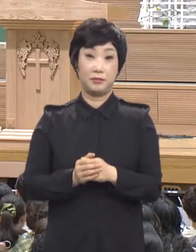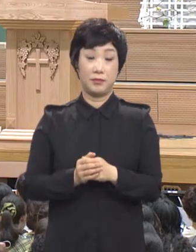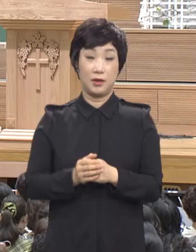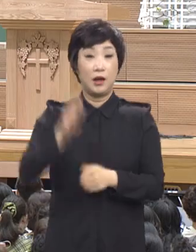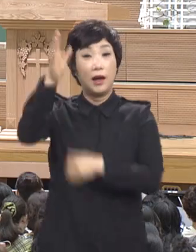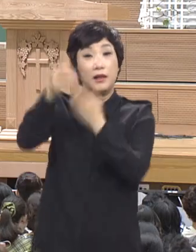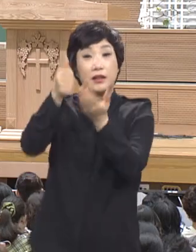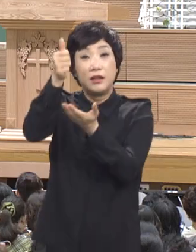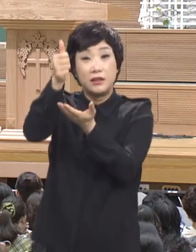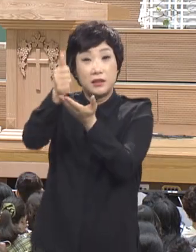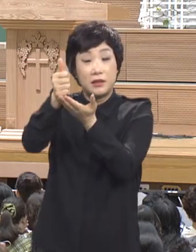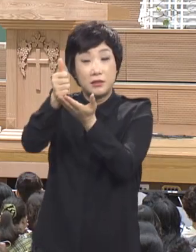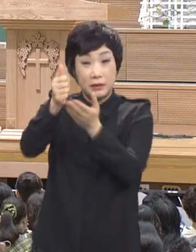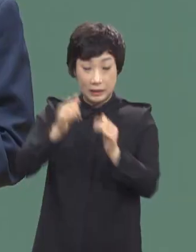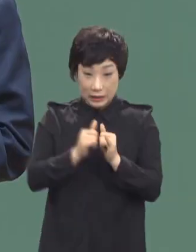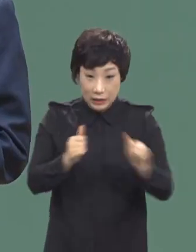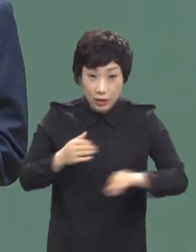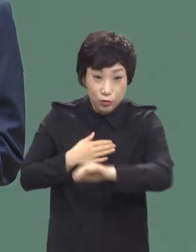인간을